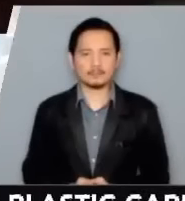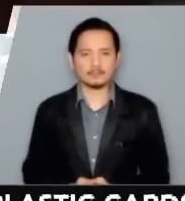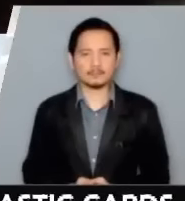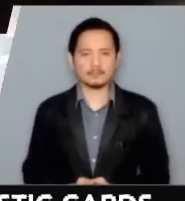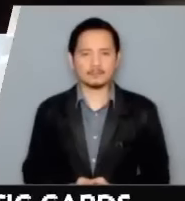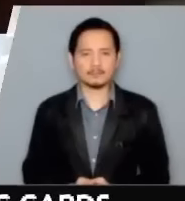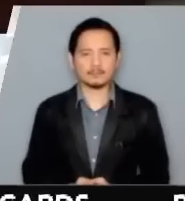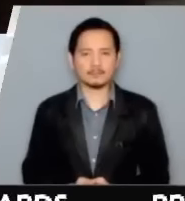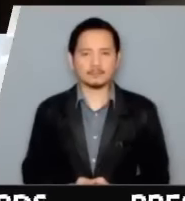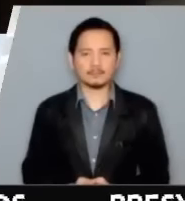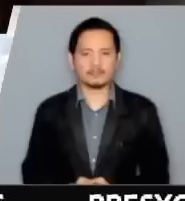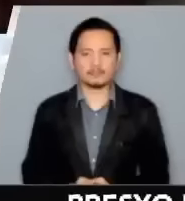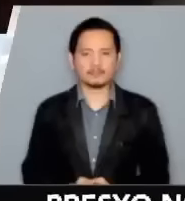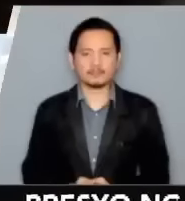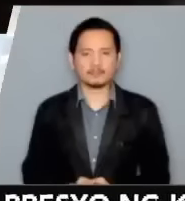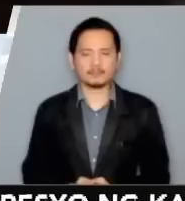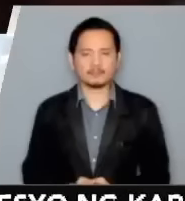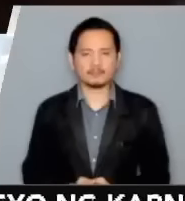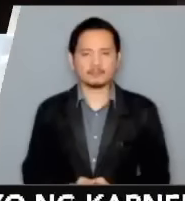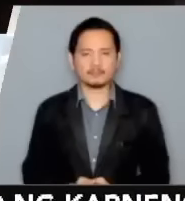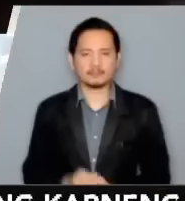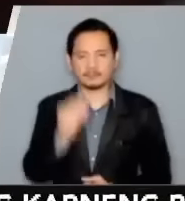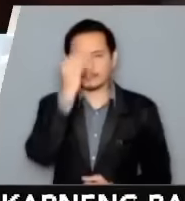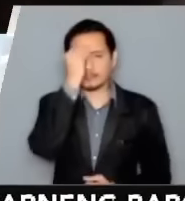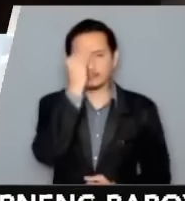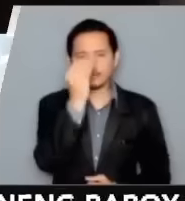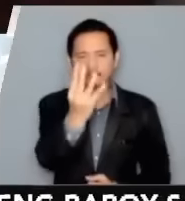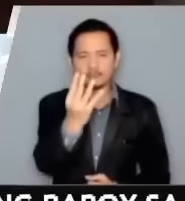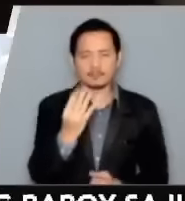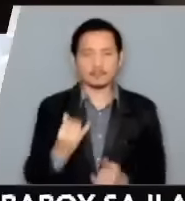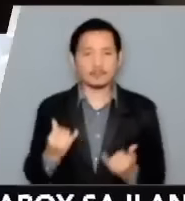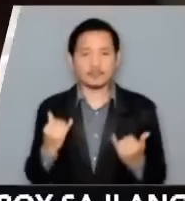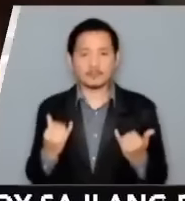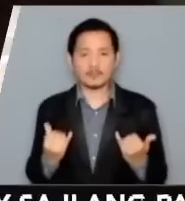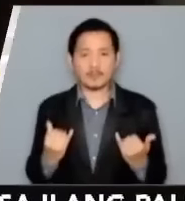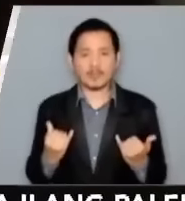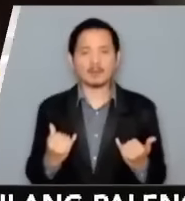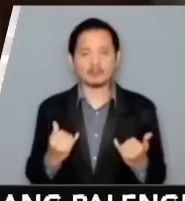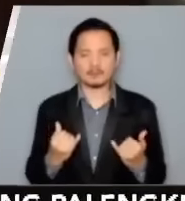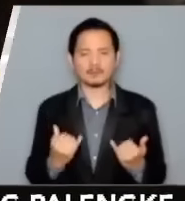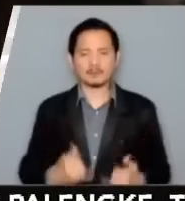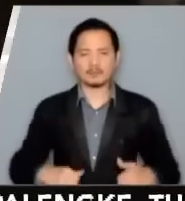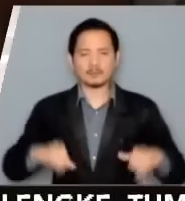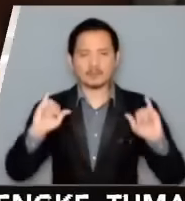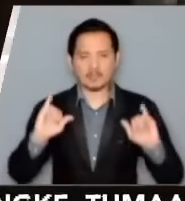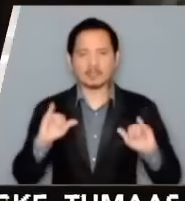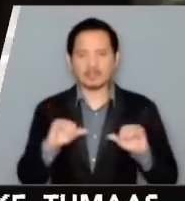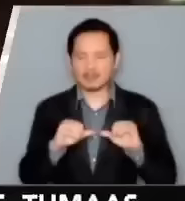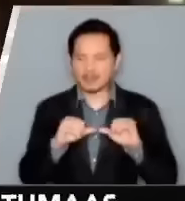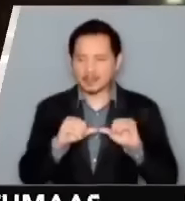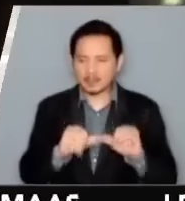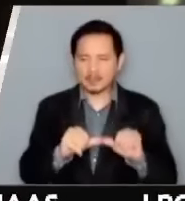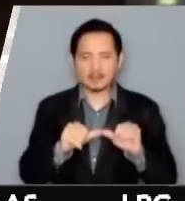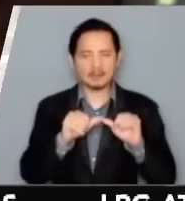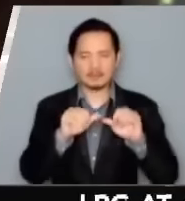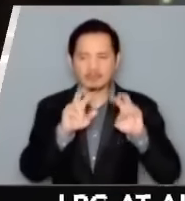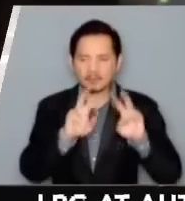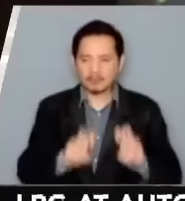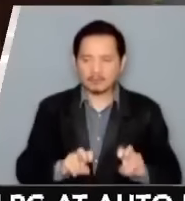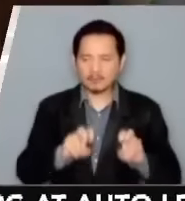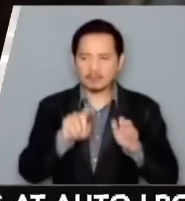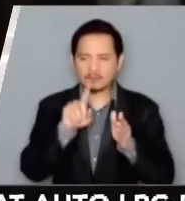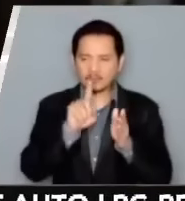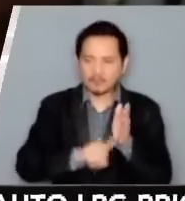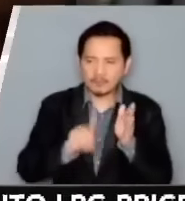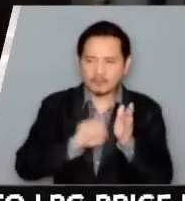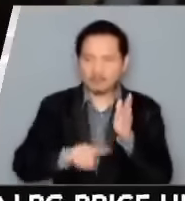samantala Ivan sa mga oras na ito'y puspusan pa rin yung sinasagwan pagkukumpuni ng mga tauhan ng Meralco at may mga kawani din dito ng